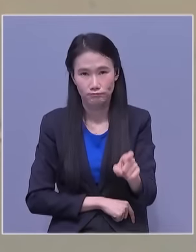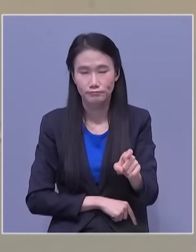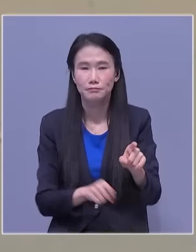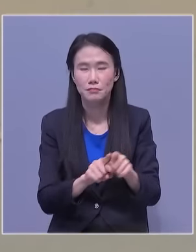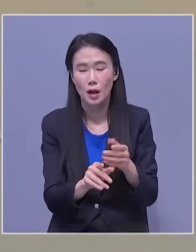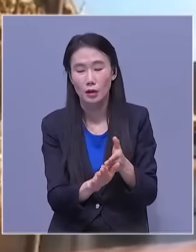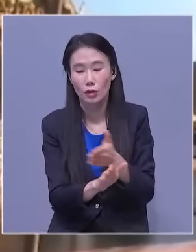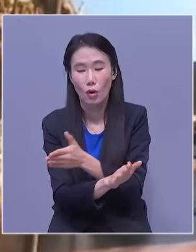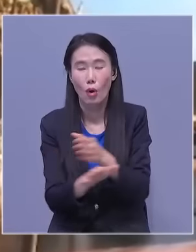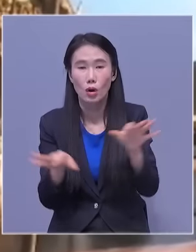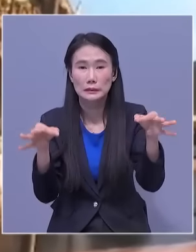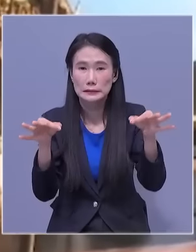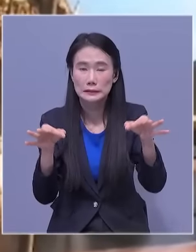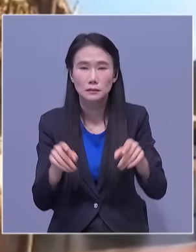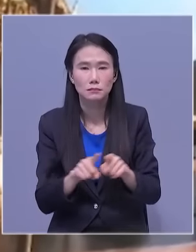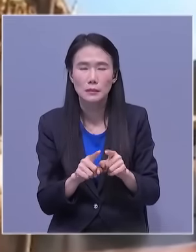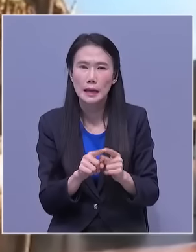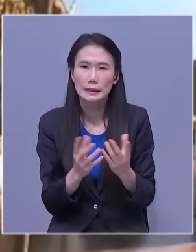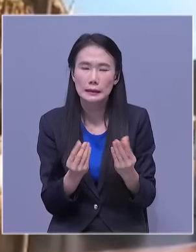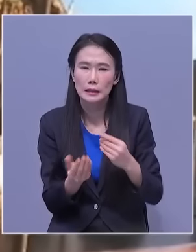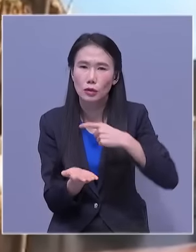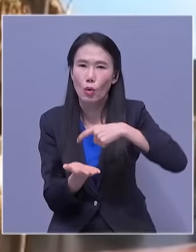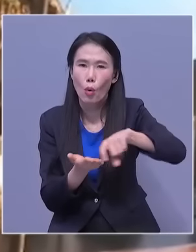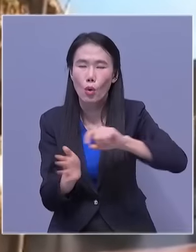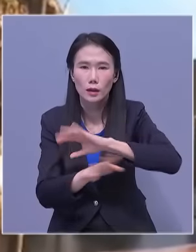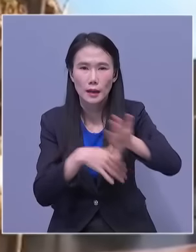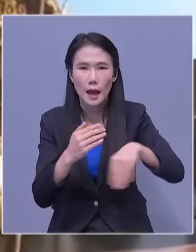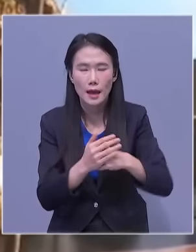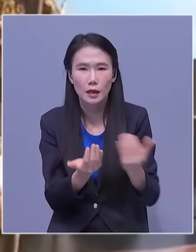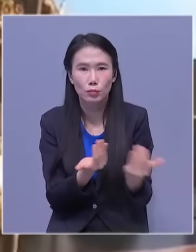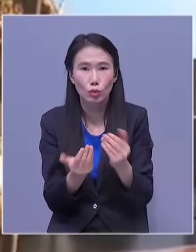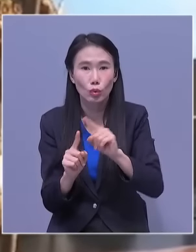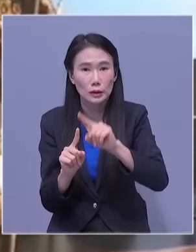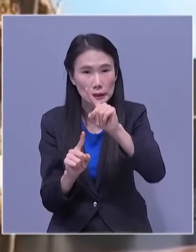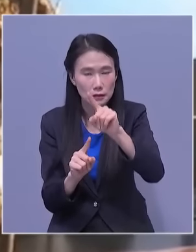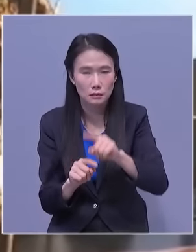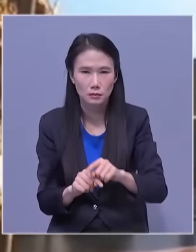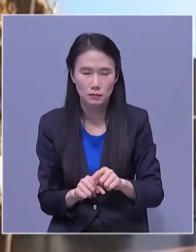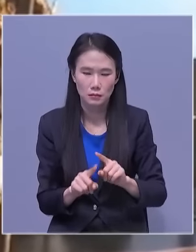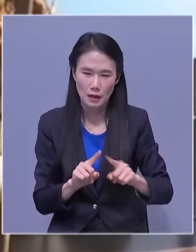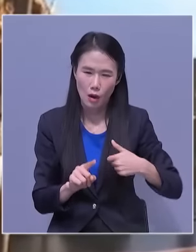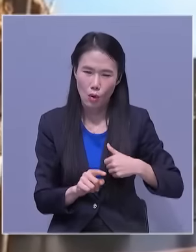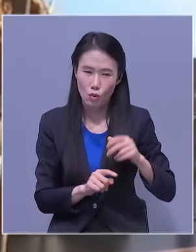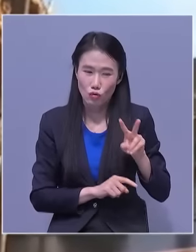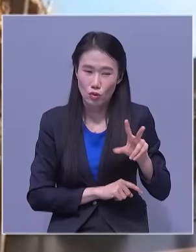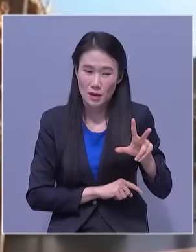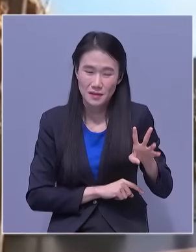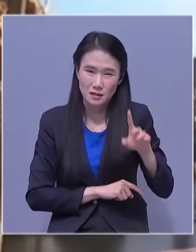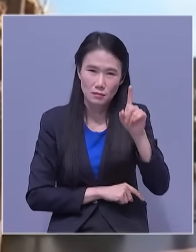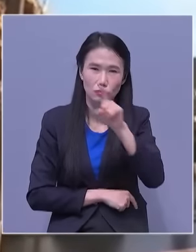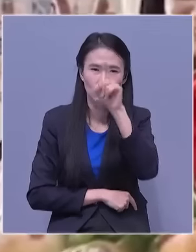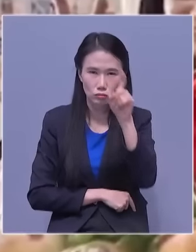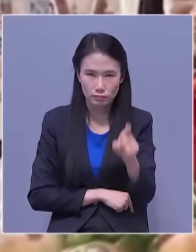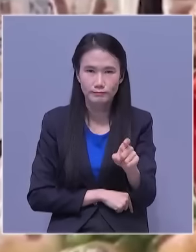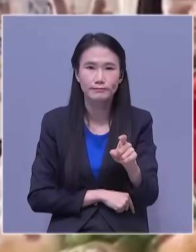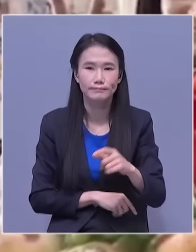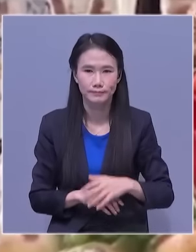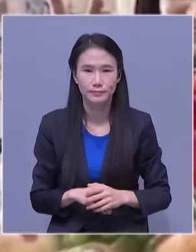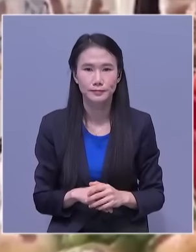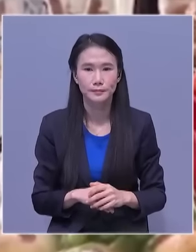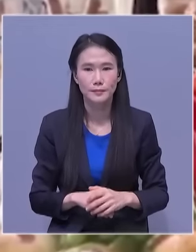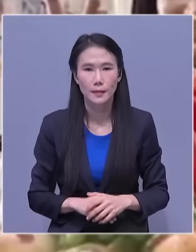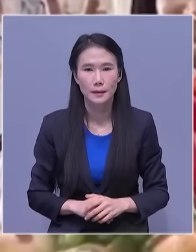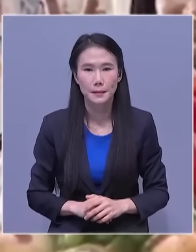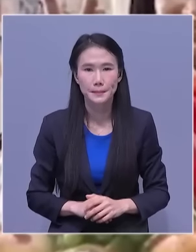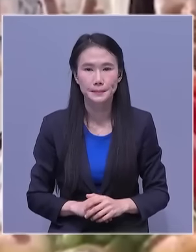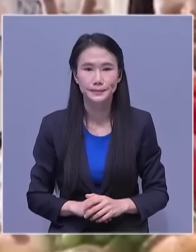พินัยกรรมโอนทรัพย์สินให้กับลูกชายคนโตทั้งหมดอคือฝั่งนี้ก็เป็นคอสงสัยของลูกชายคน